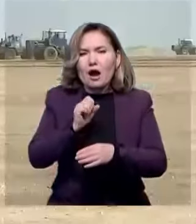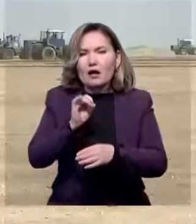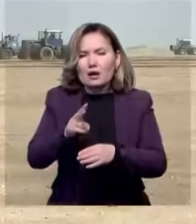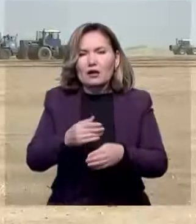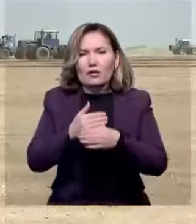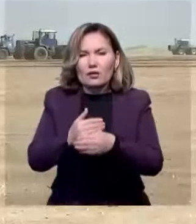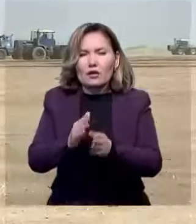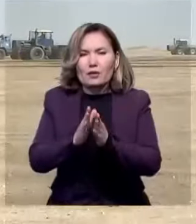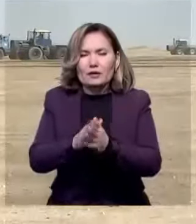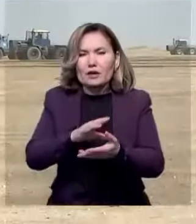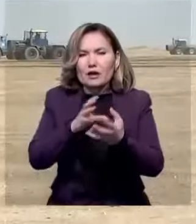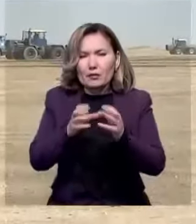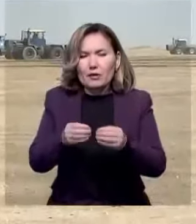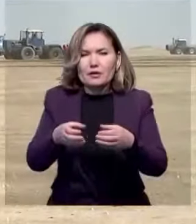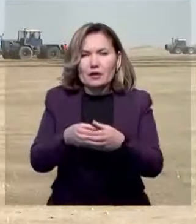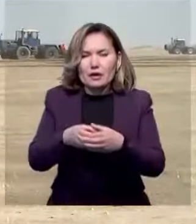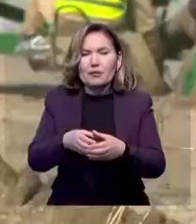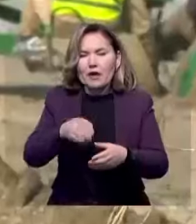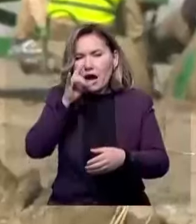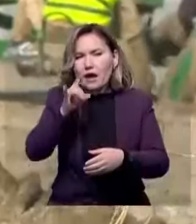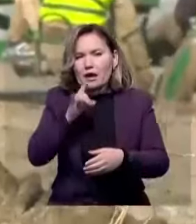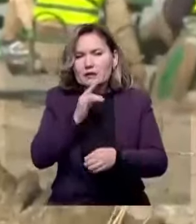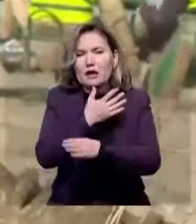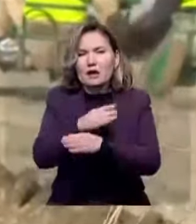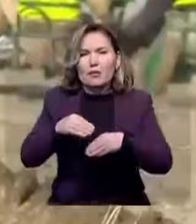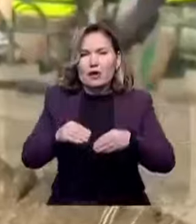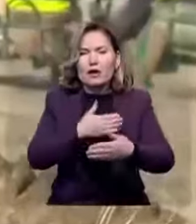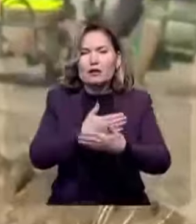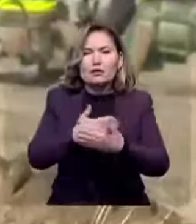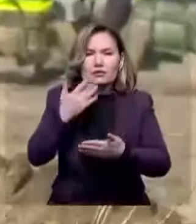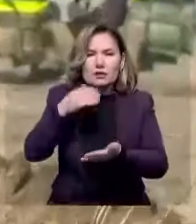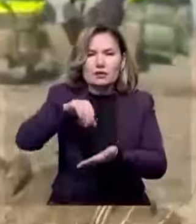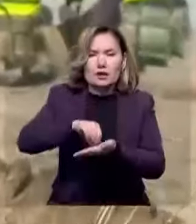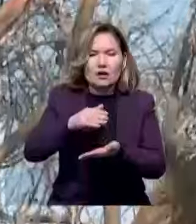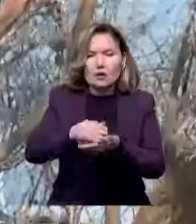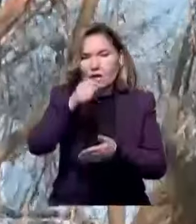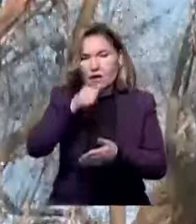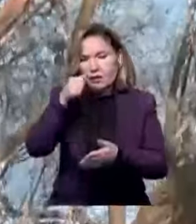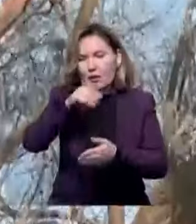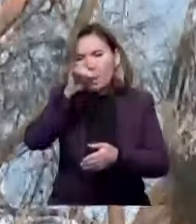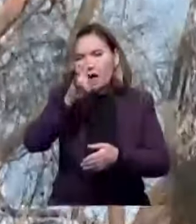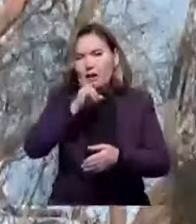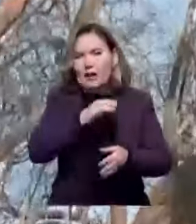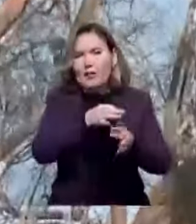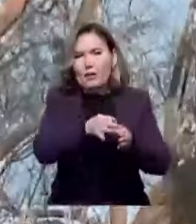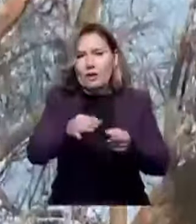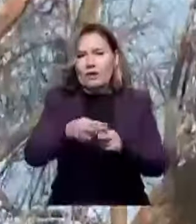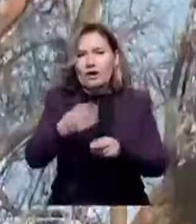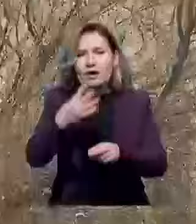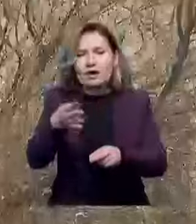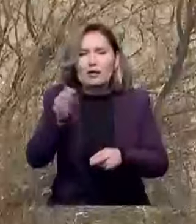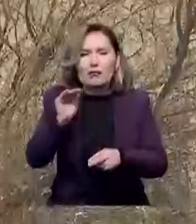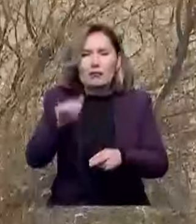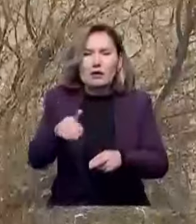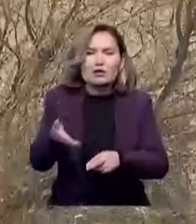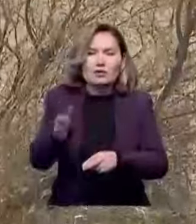тағдырына. Қазмұнайгаз компаниялар тобы елдегі көгалдандыру шараларынан қалыс қалған емес. Былтыр олар еліміздің бірнеше өңірінде 40 мың түп